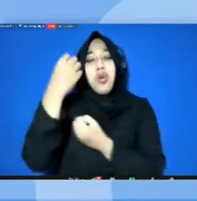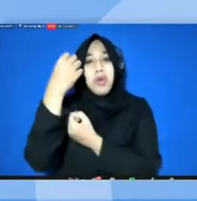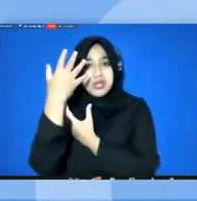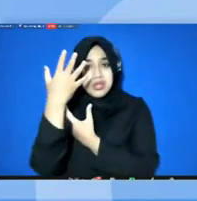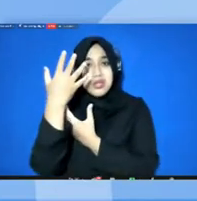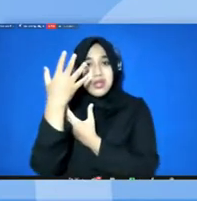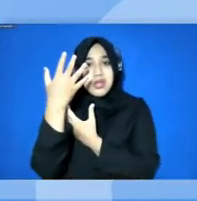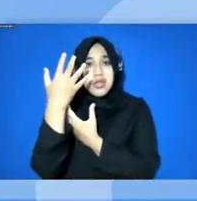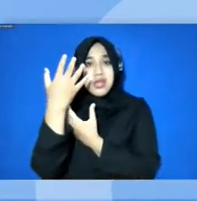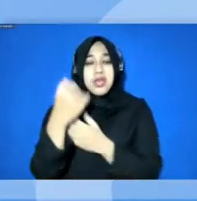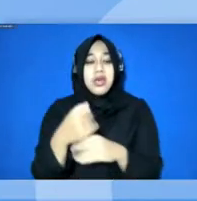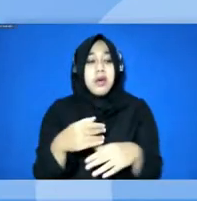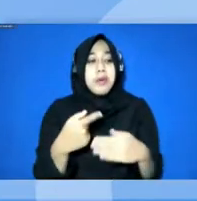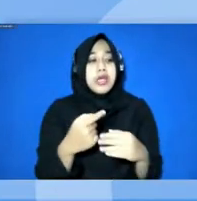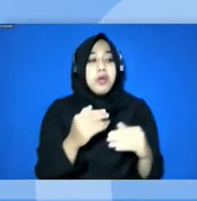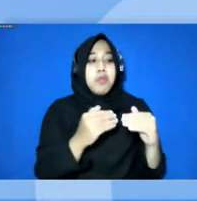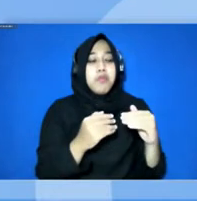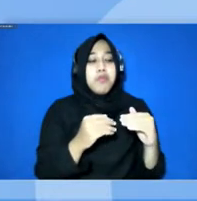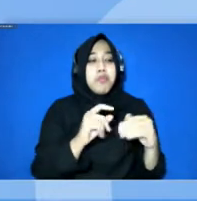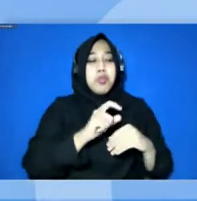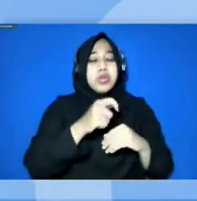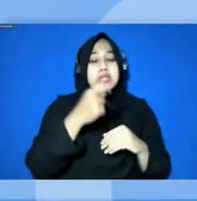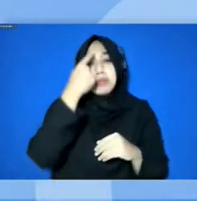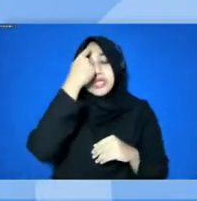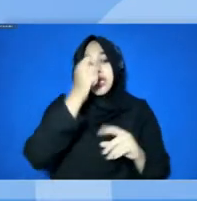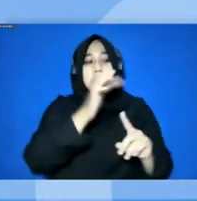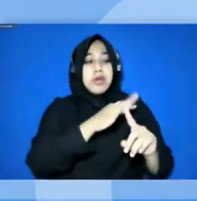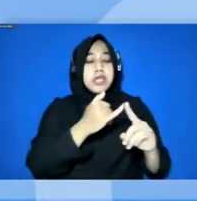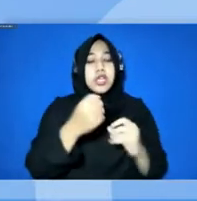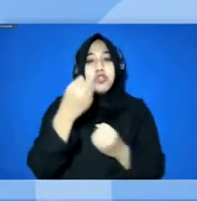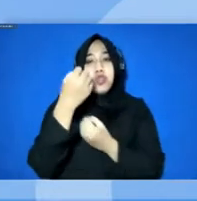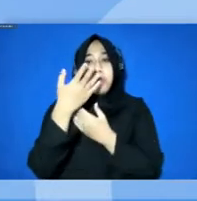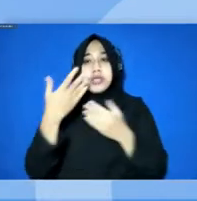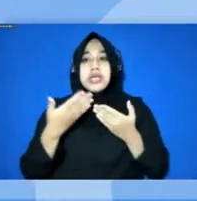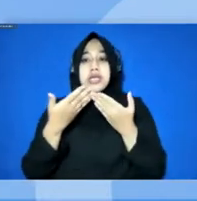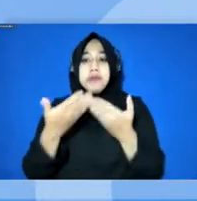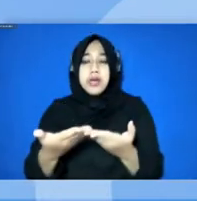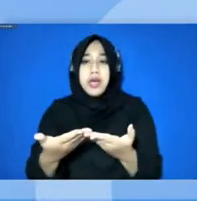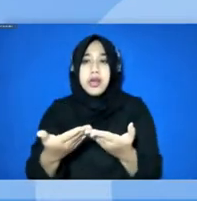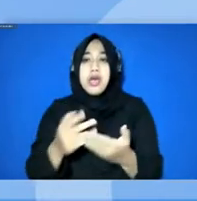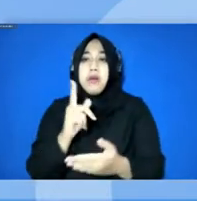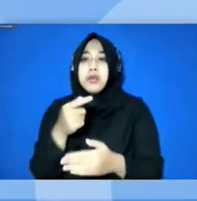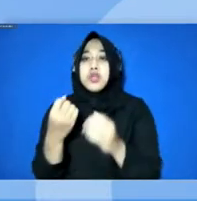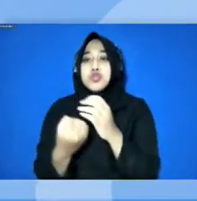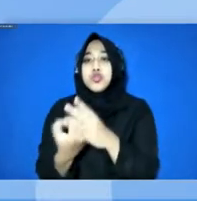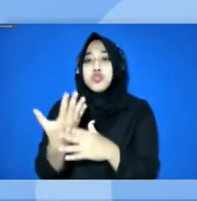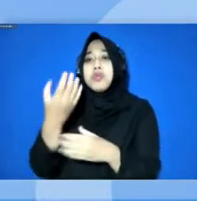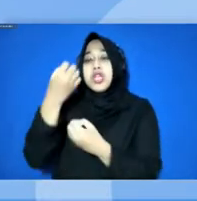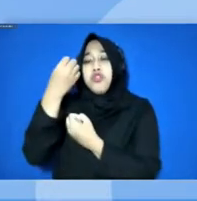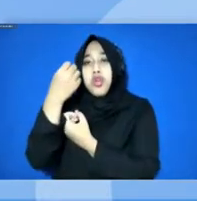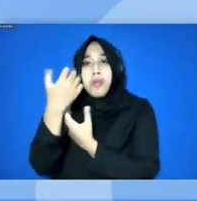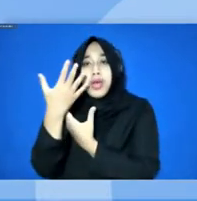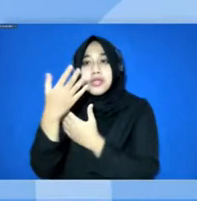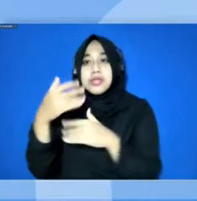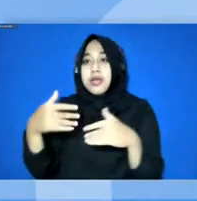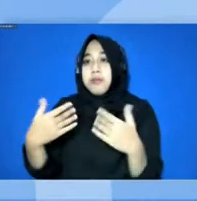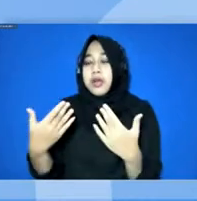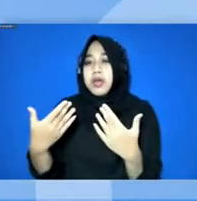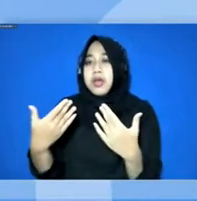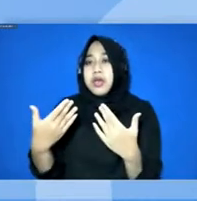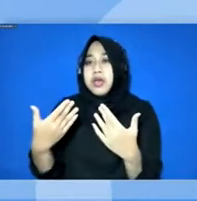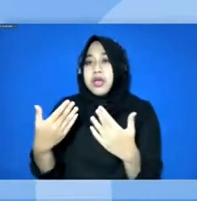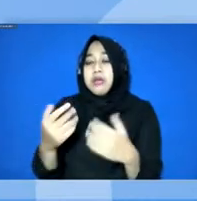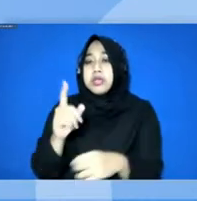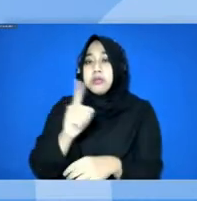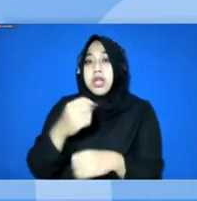pada tingkat kepercayaan publik terhadap informasi yang diberikan dan tentunya sumber informasi di mana